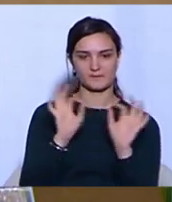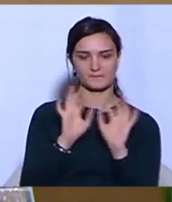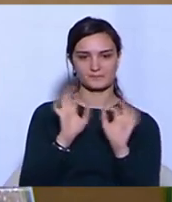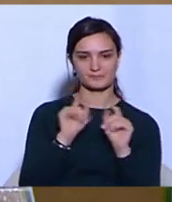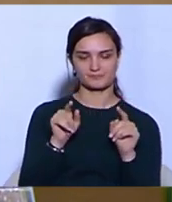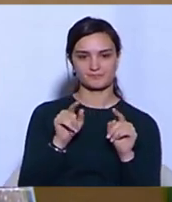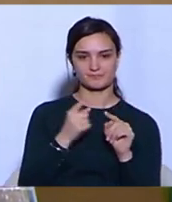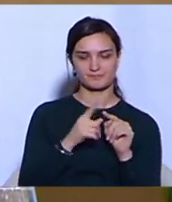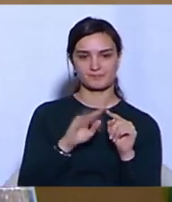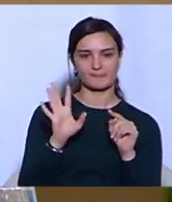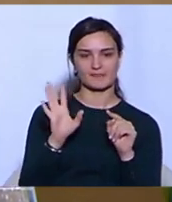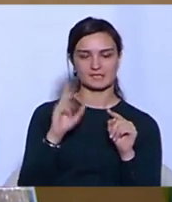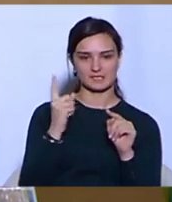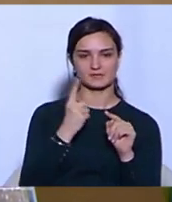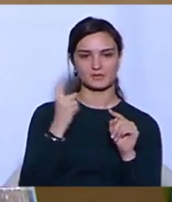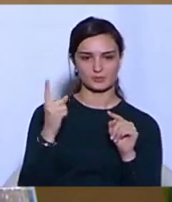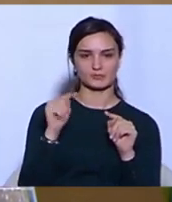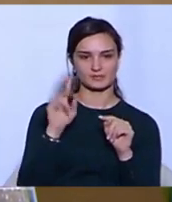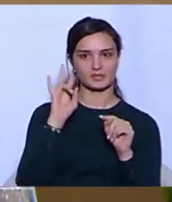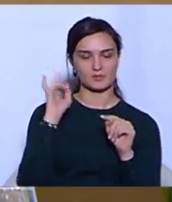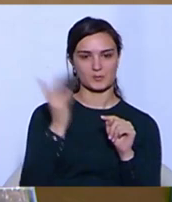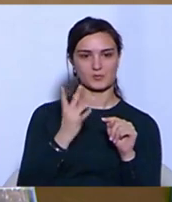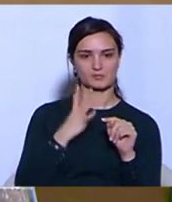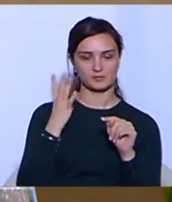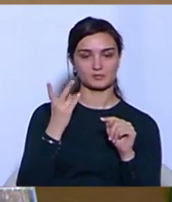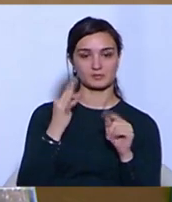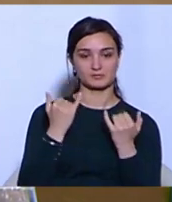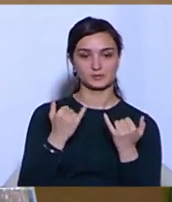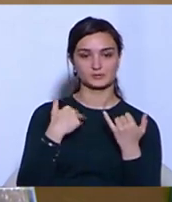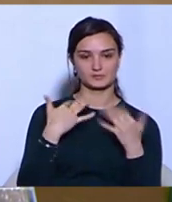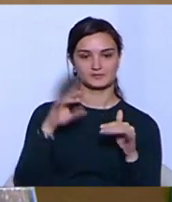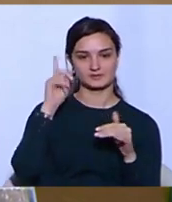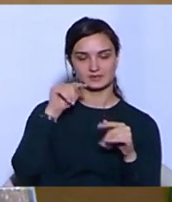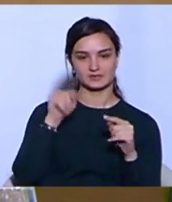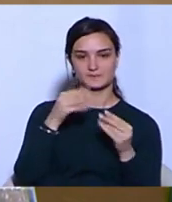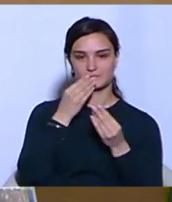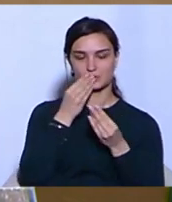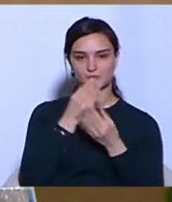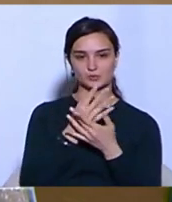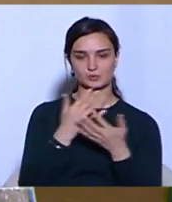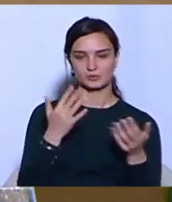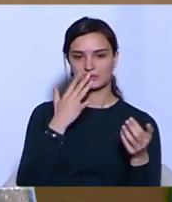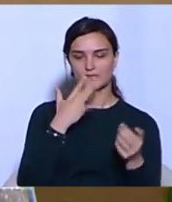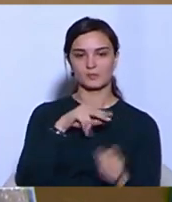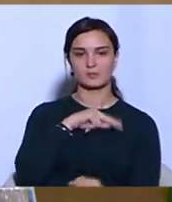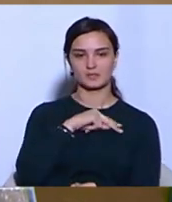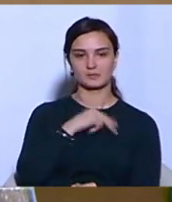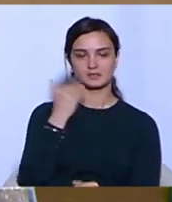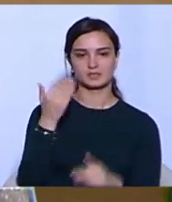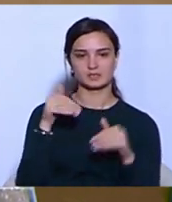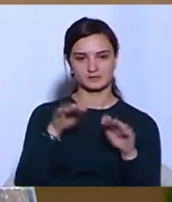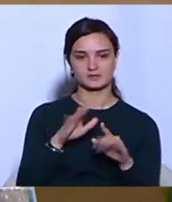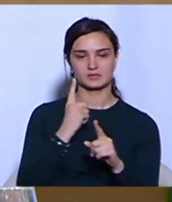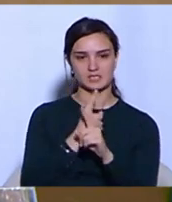ეთერში, ამას არაერთგვაროვანი გამოხმაურება მოჰყვა, თუმცა დღეს ჩვენ უკვე ვიცით, რომ ეს პროდუქტები ევროპარლამენტის